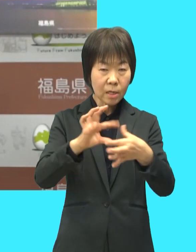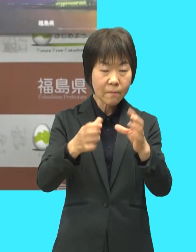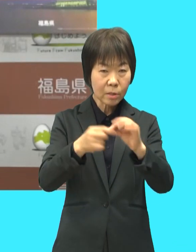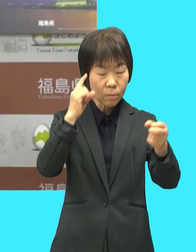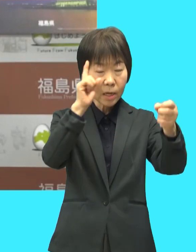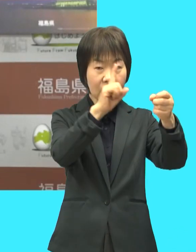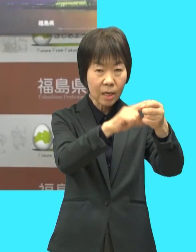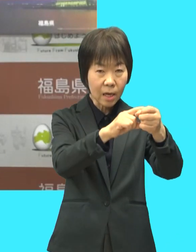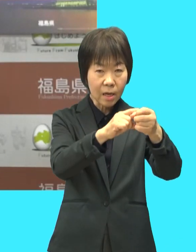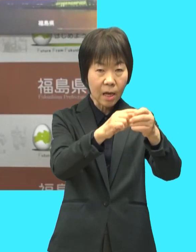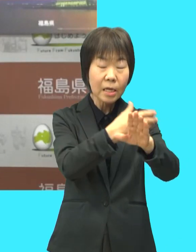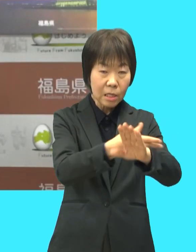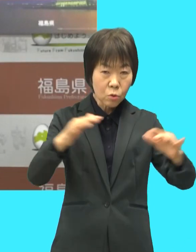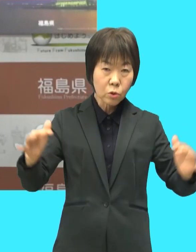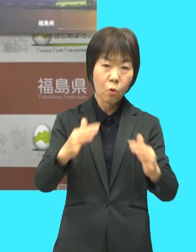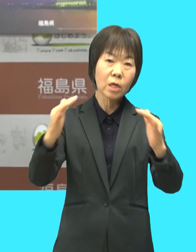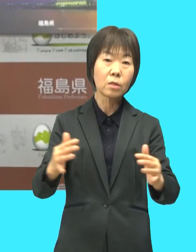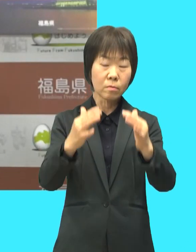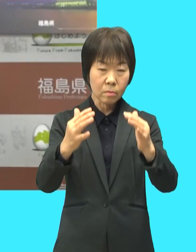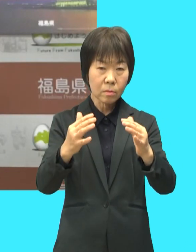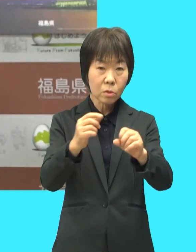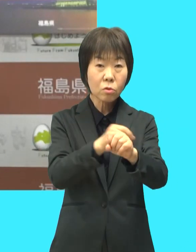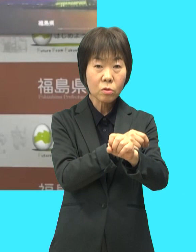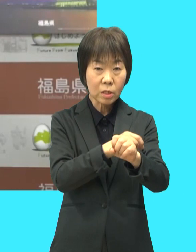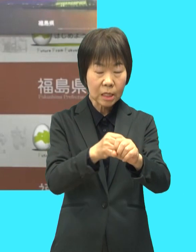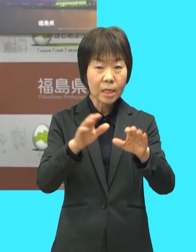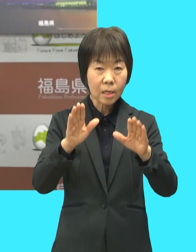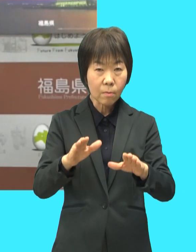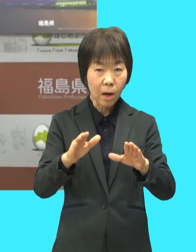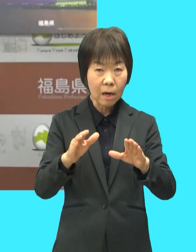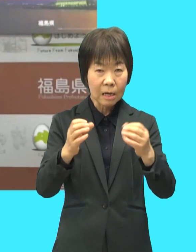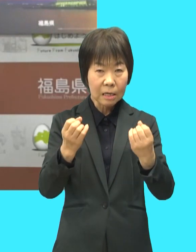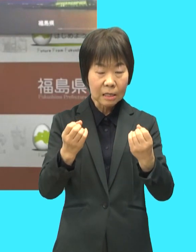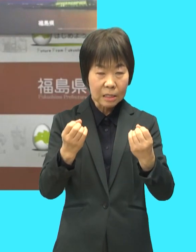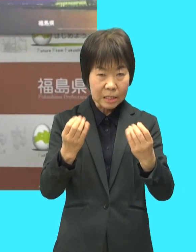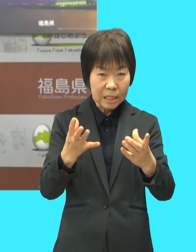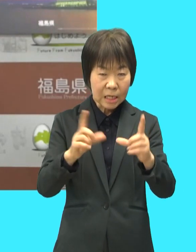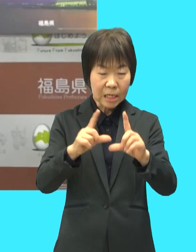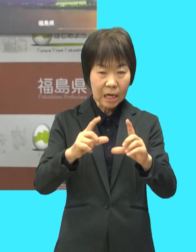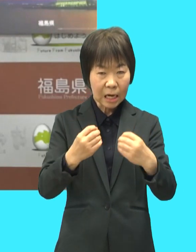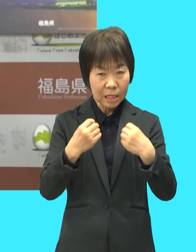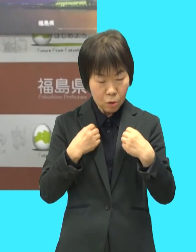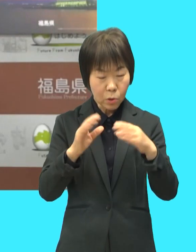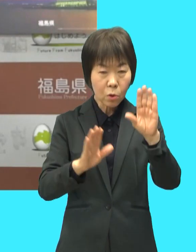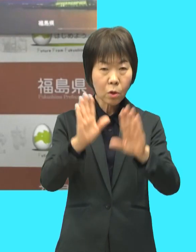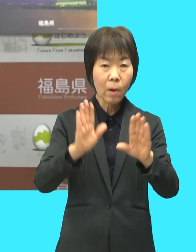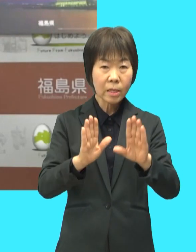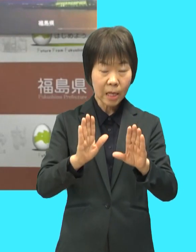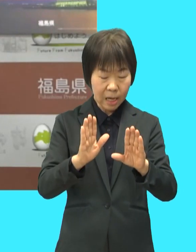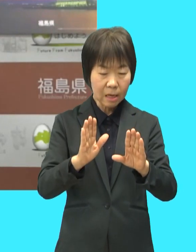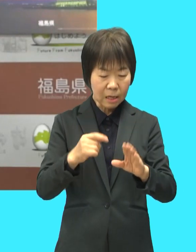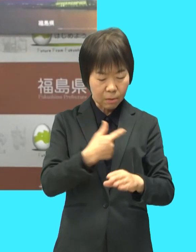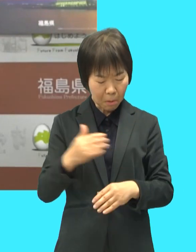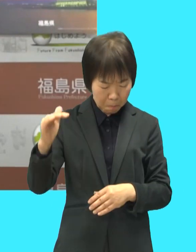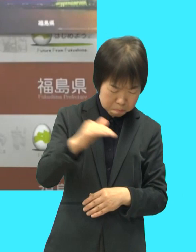た機運を醸成していく、特に今新型感染症の状況もあって皆さん気持ちがちょっと落ち込む部